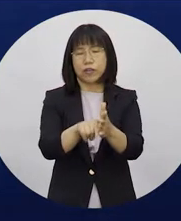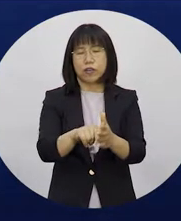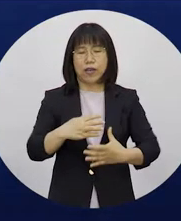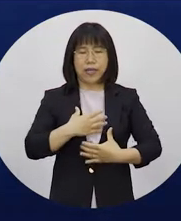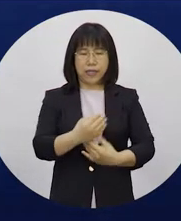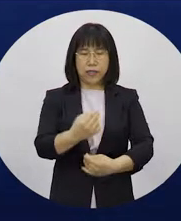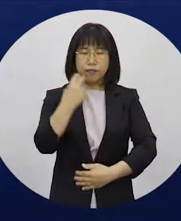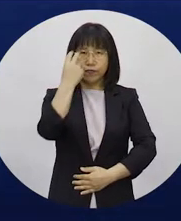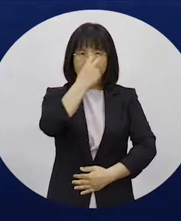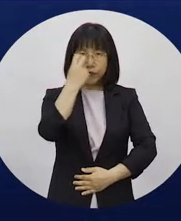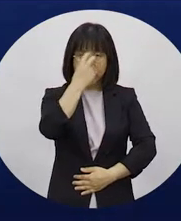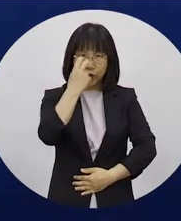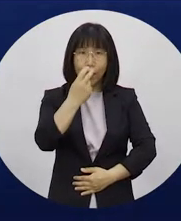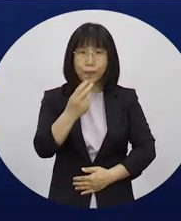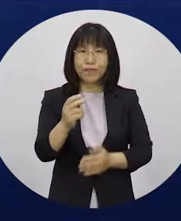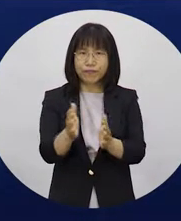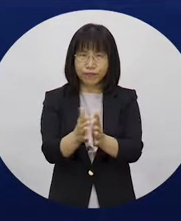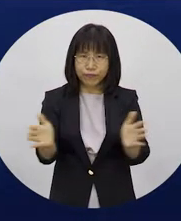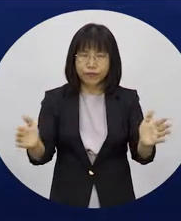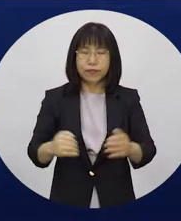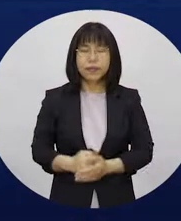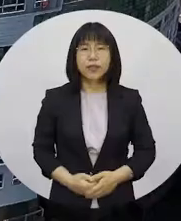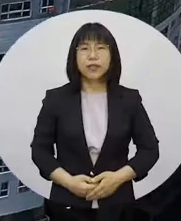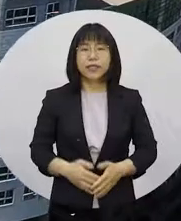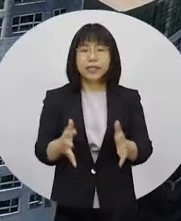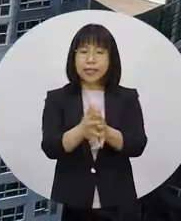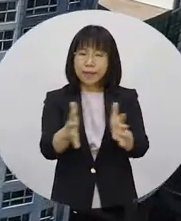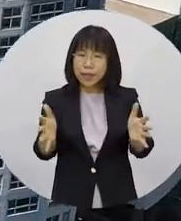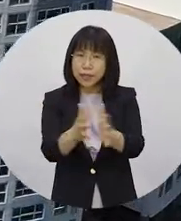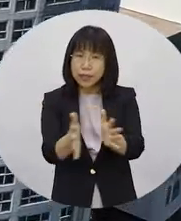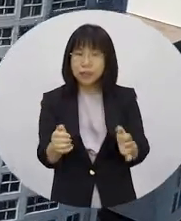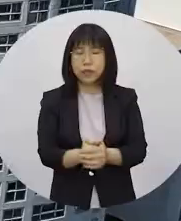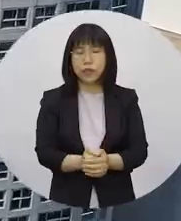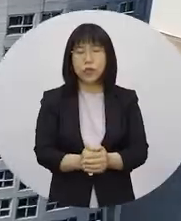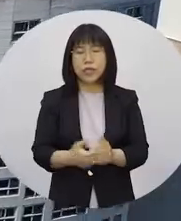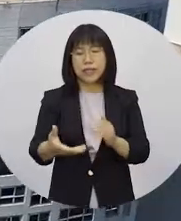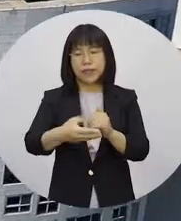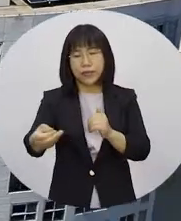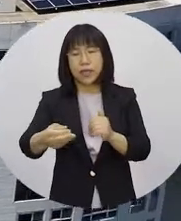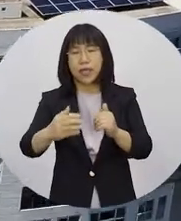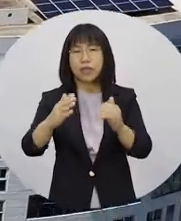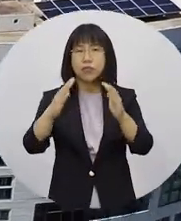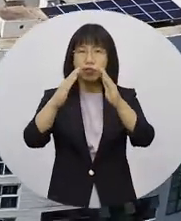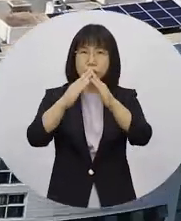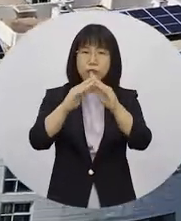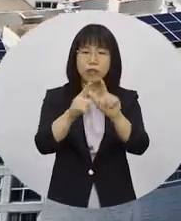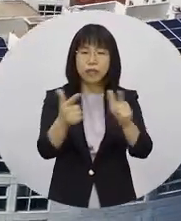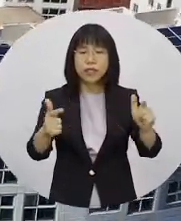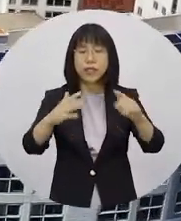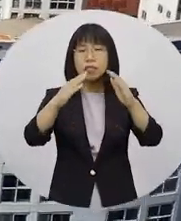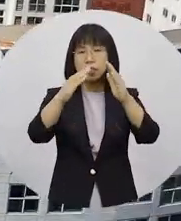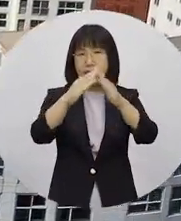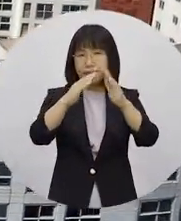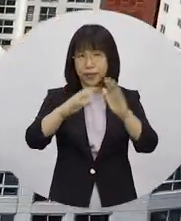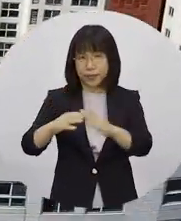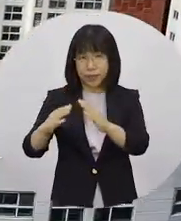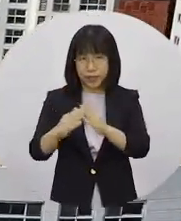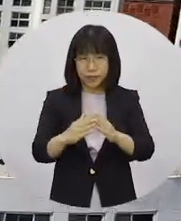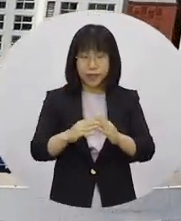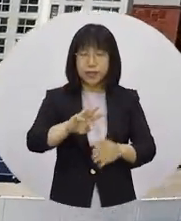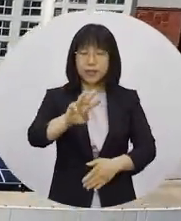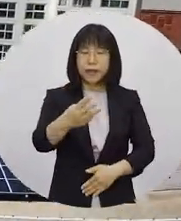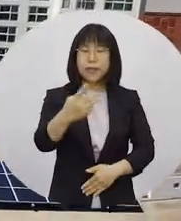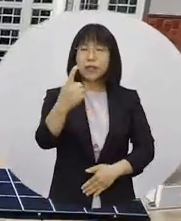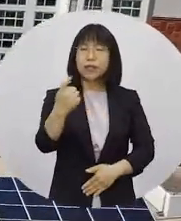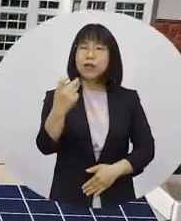재난취약시설물에 대해 안전점검을 실시했습니다. 지역 내 아파트, 임대주택, 소규모 공동주택 등